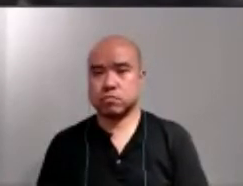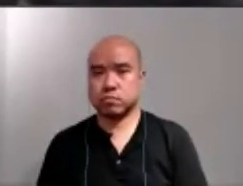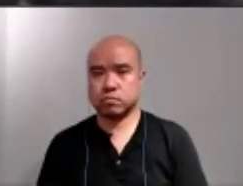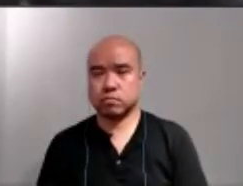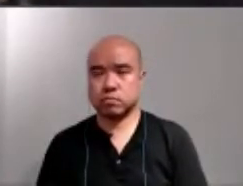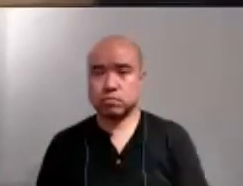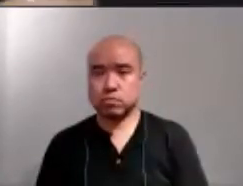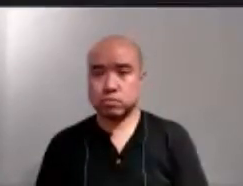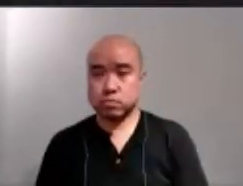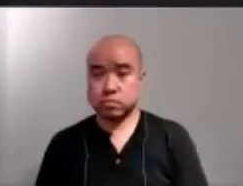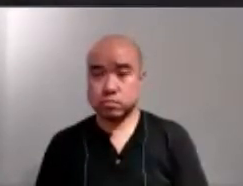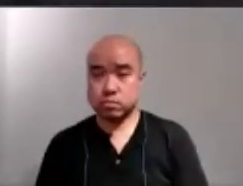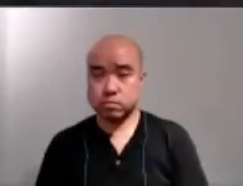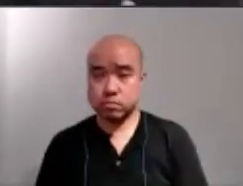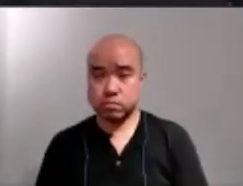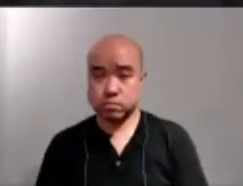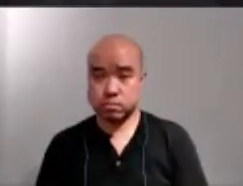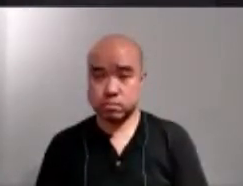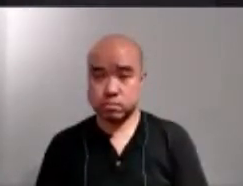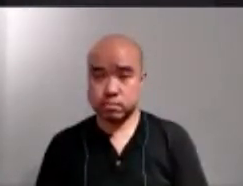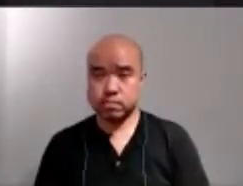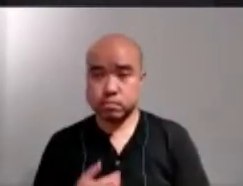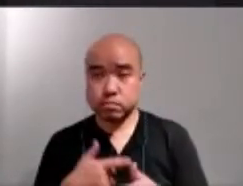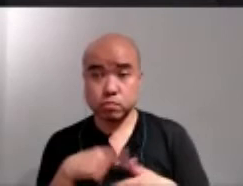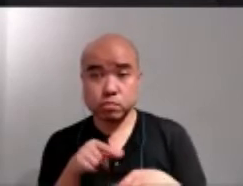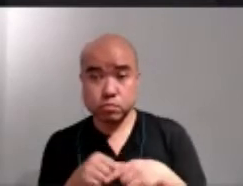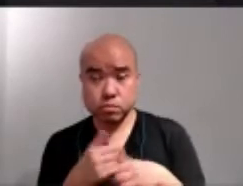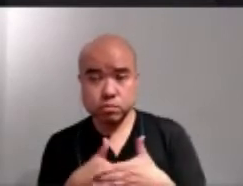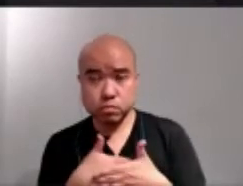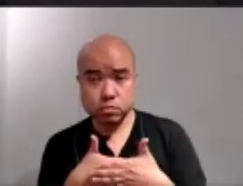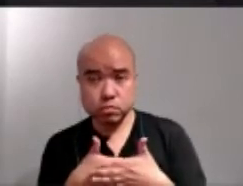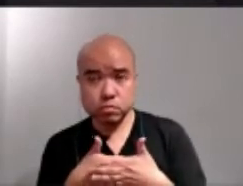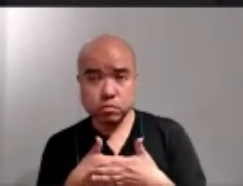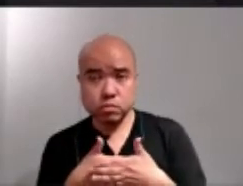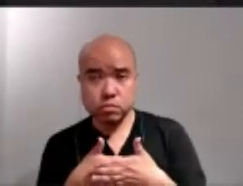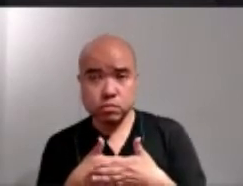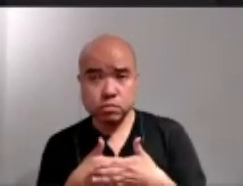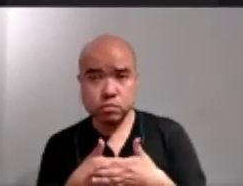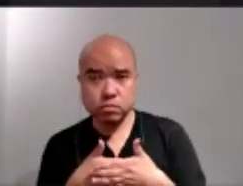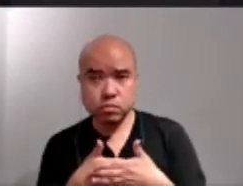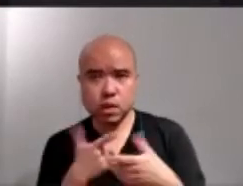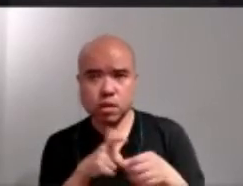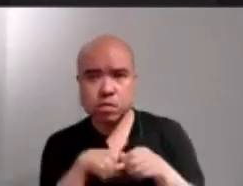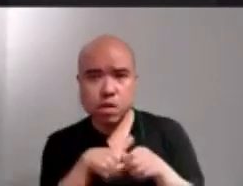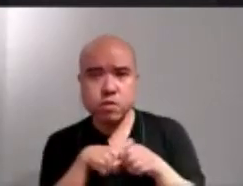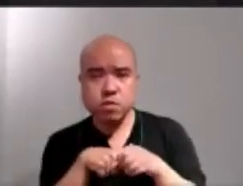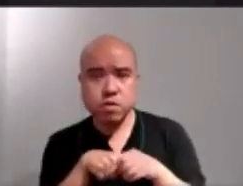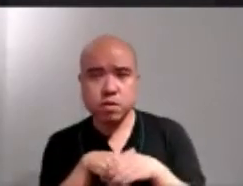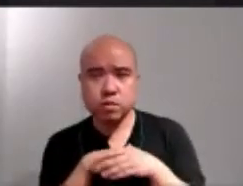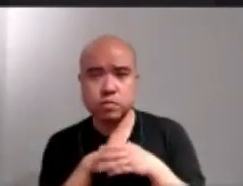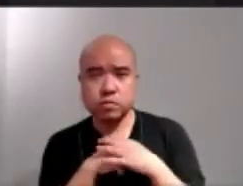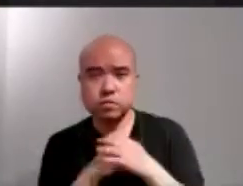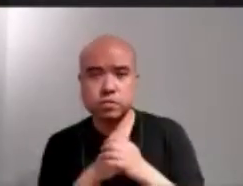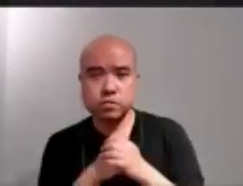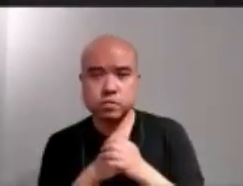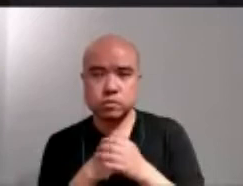關係，咁我哋就請緊好多人，所以呢度都招下要請人啦咁樣。咁但係咧，我哋就好多同